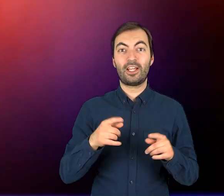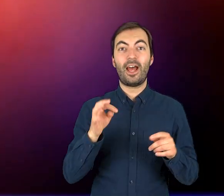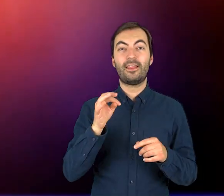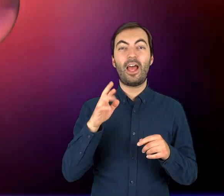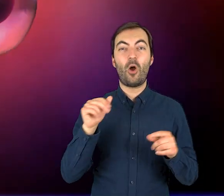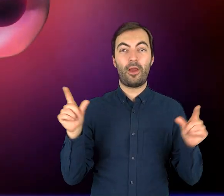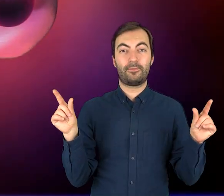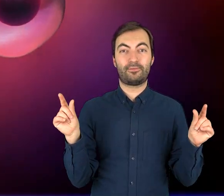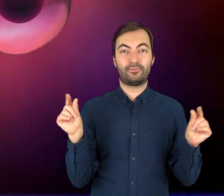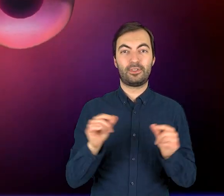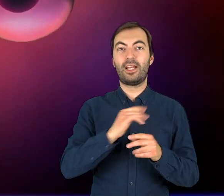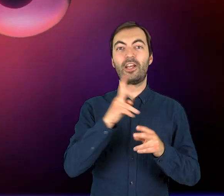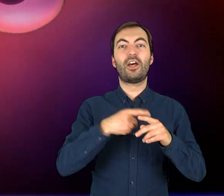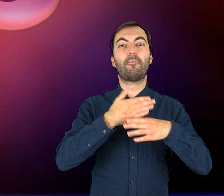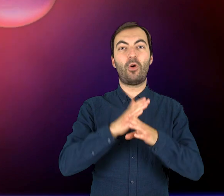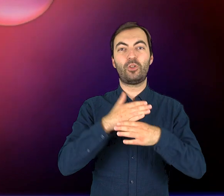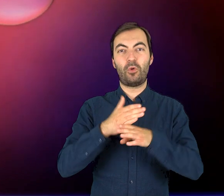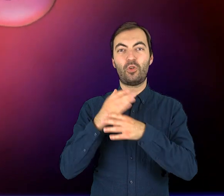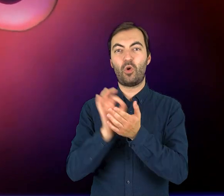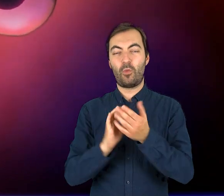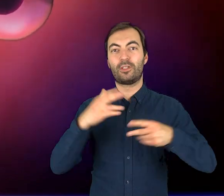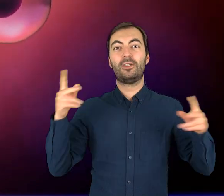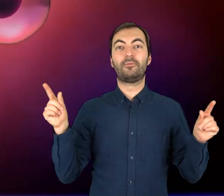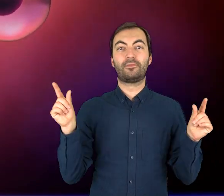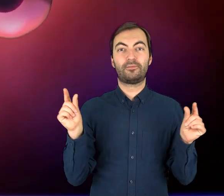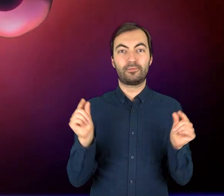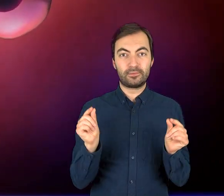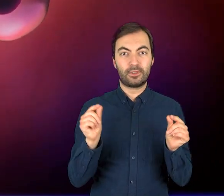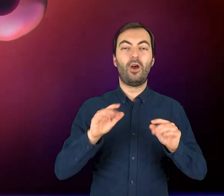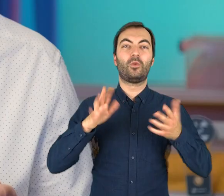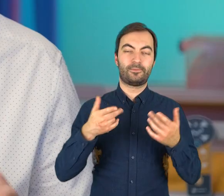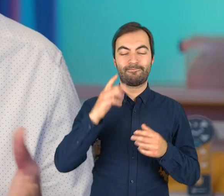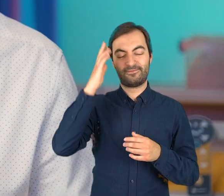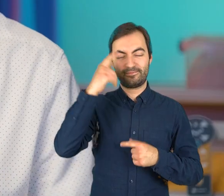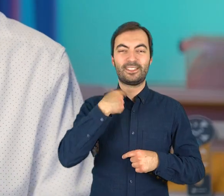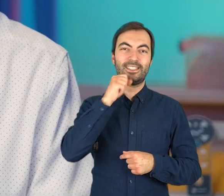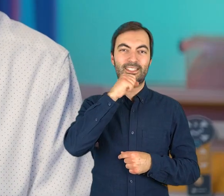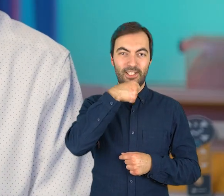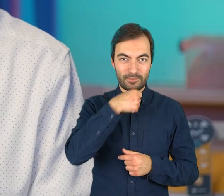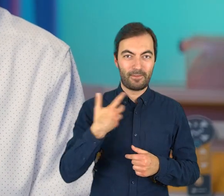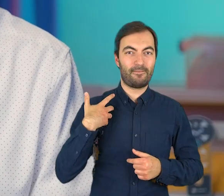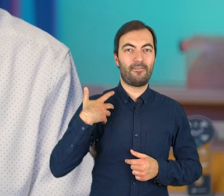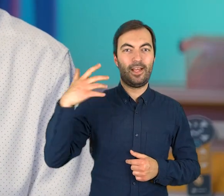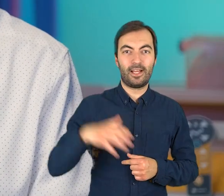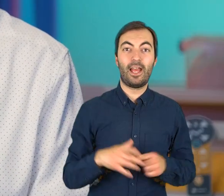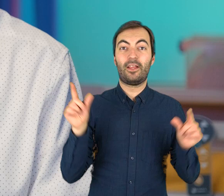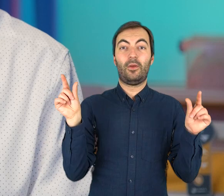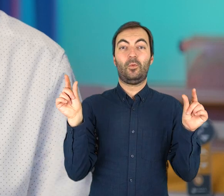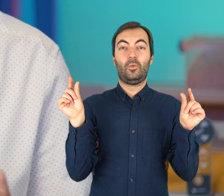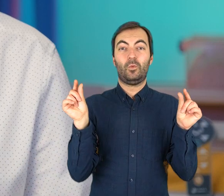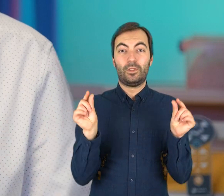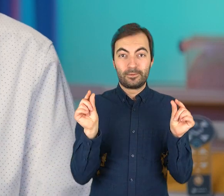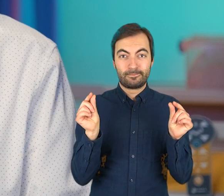podziale komórkowym i jest oznaką starzenia się. Gdy skówki staną się zbyt krótkie, komórka obumiera. Proces ten może